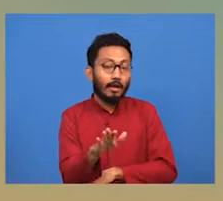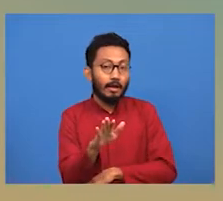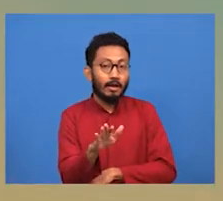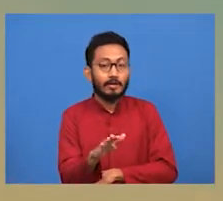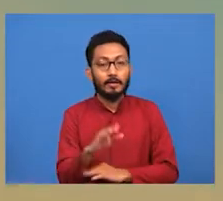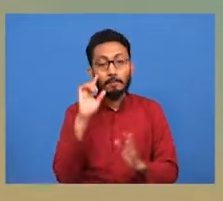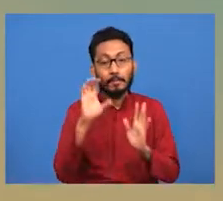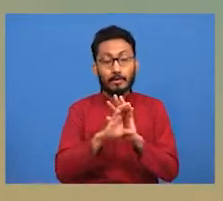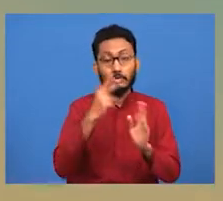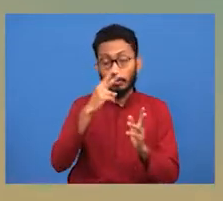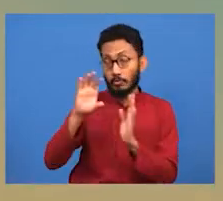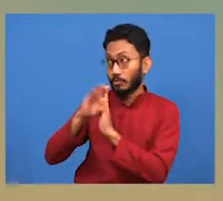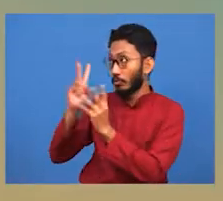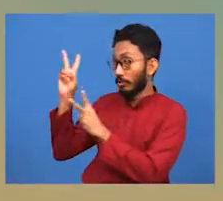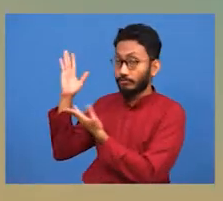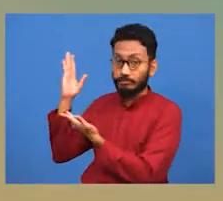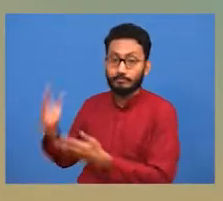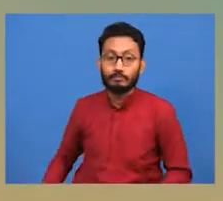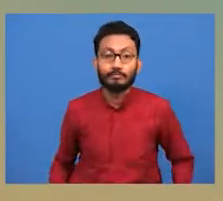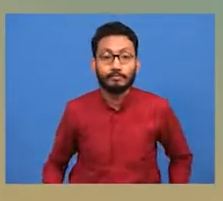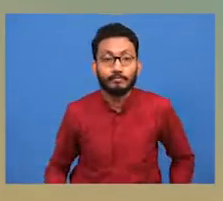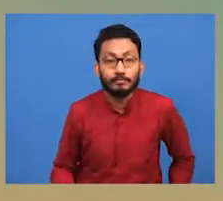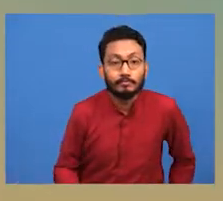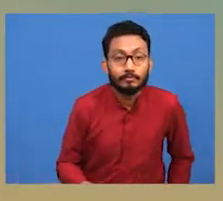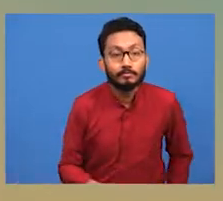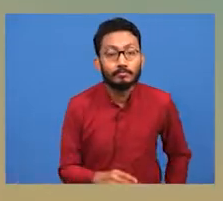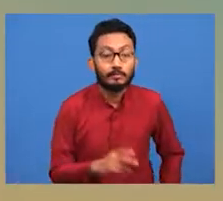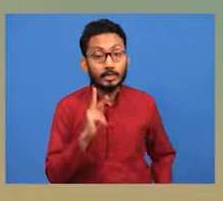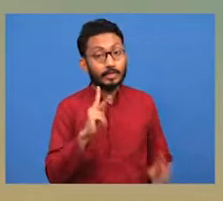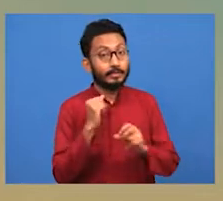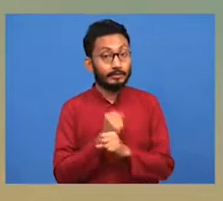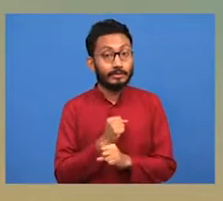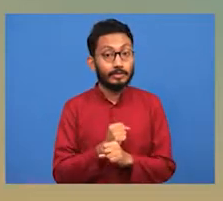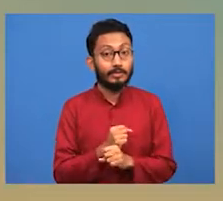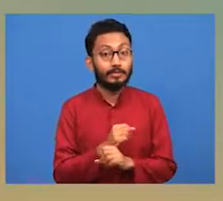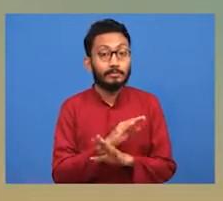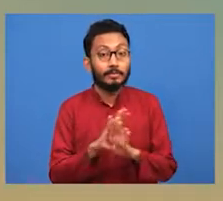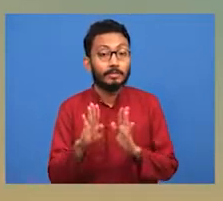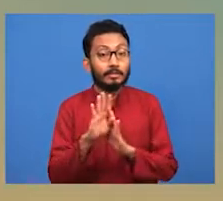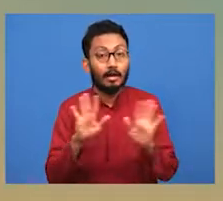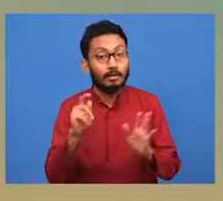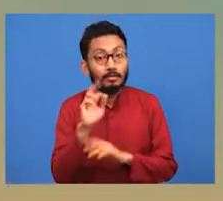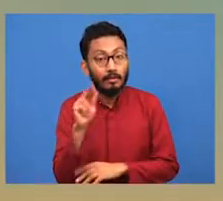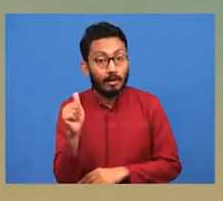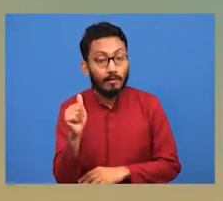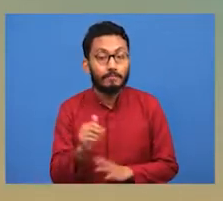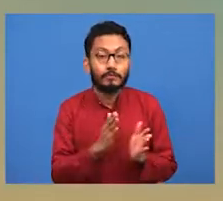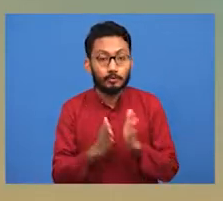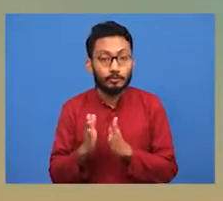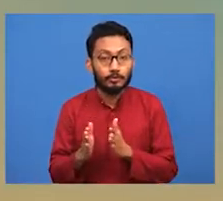Gambar kedua. Kata kerja aktif transitif ialah menyusun.